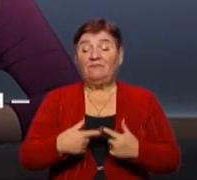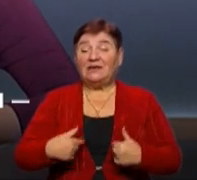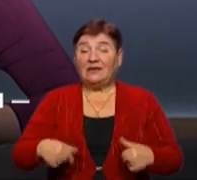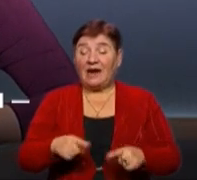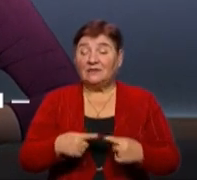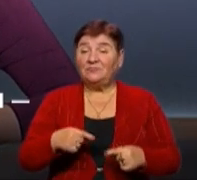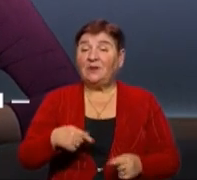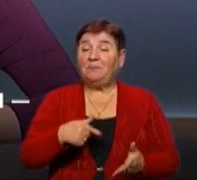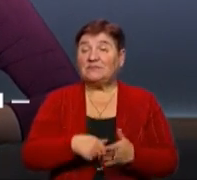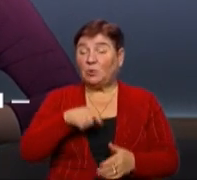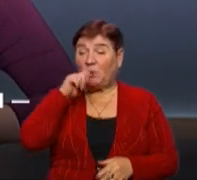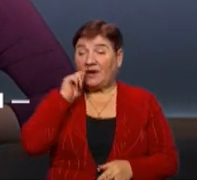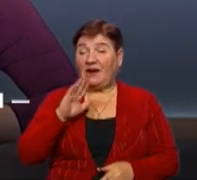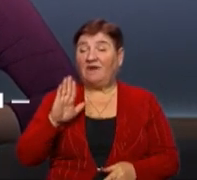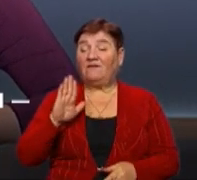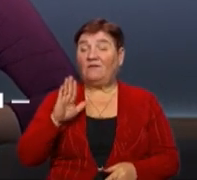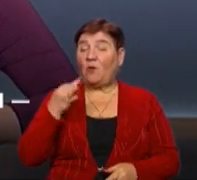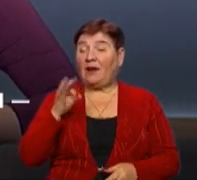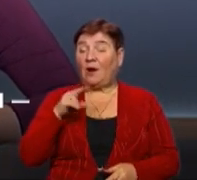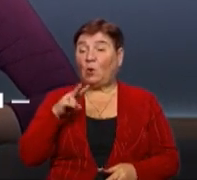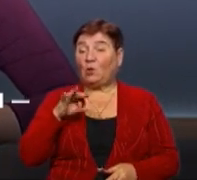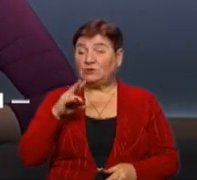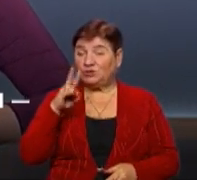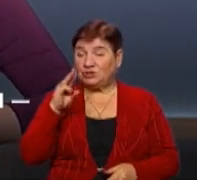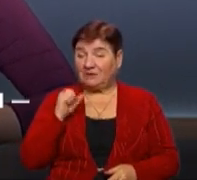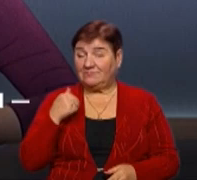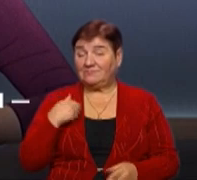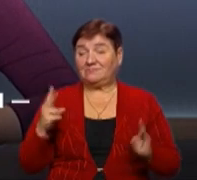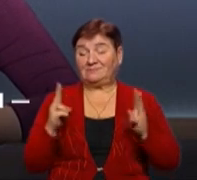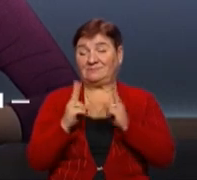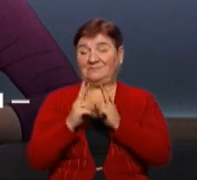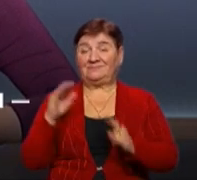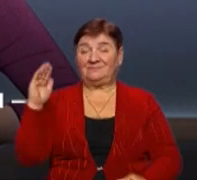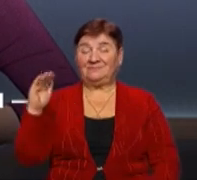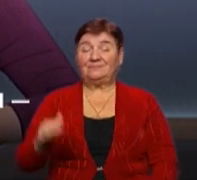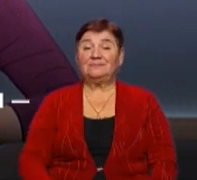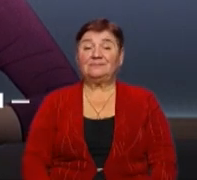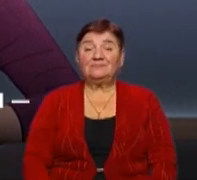відділення Асоціації міст України Олег Лукша. На цьому ми завершуємо. До зустрічі!